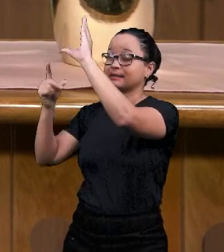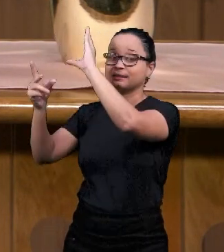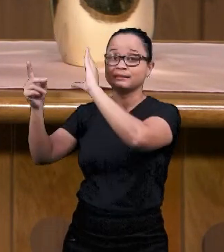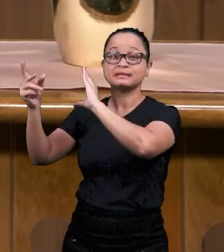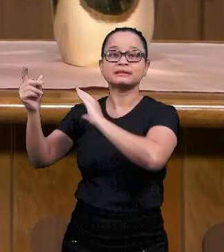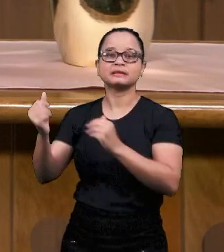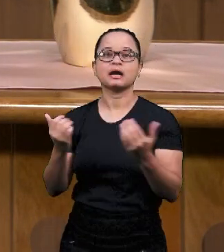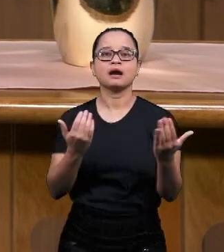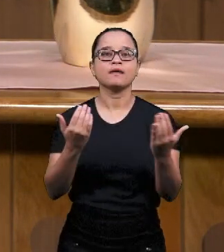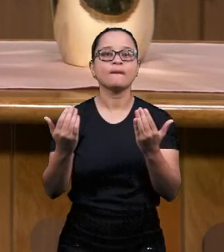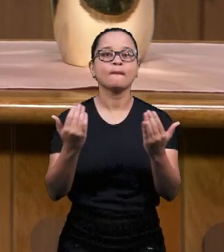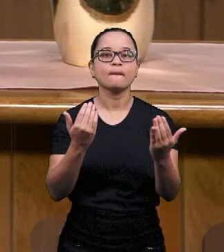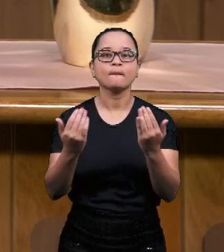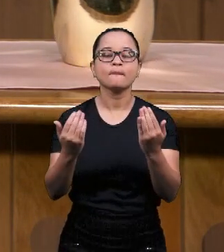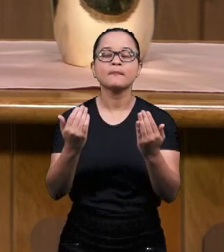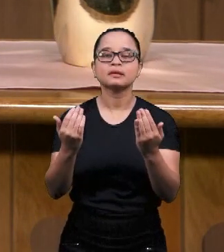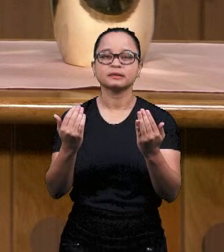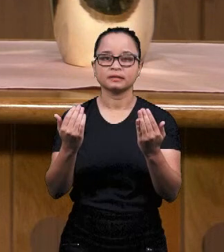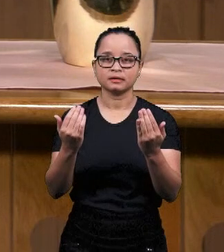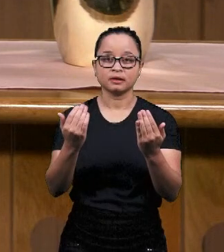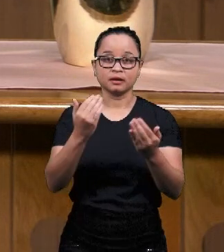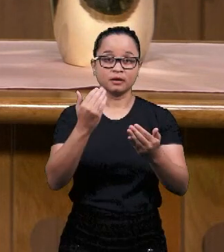сокровищу, скрытому на поле».